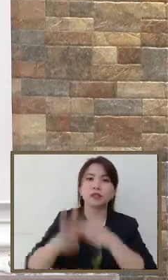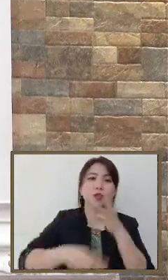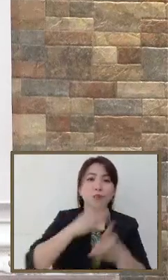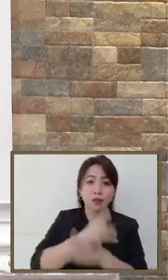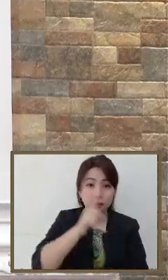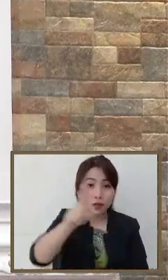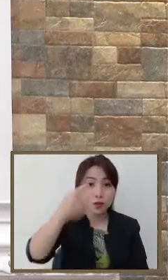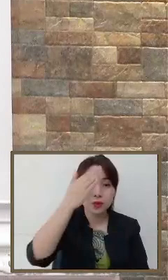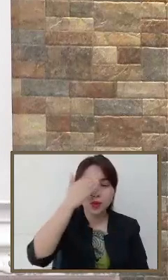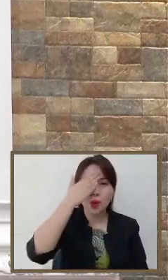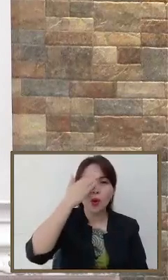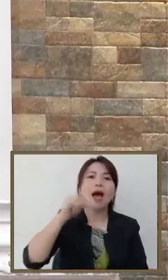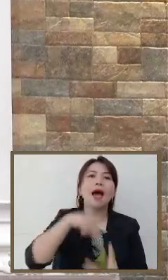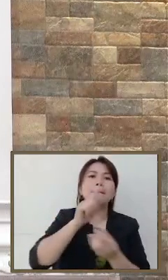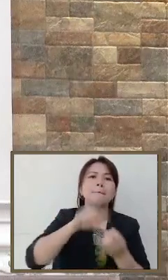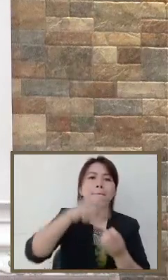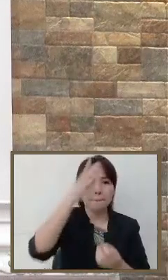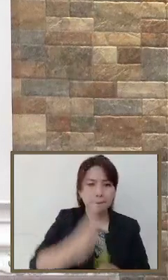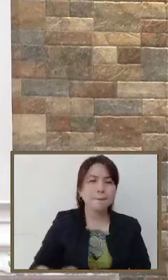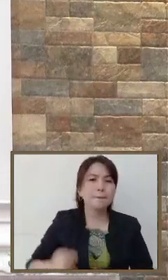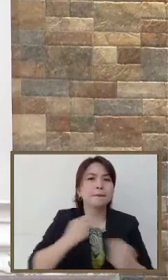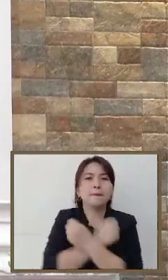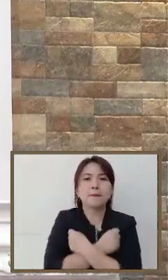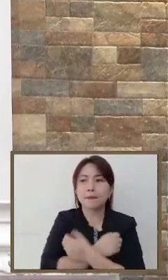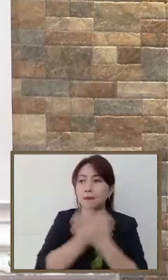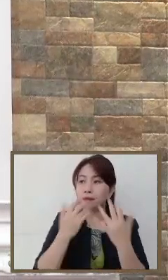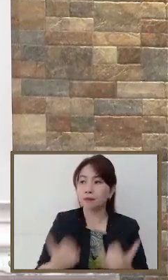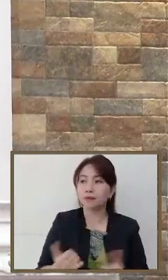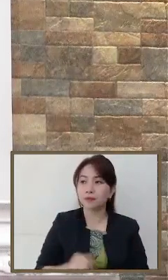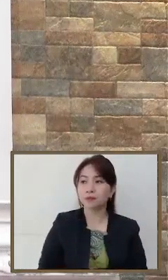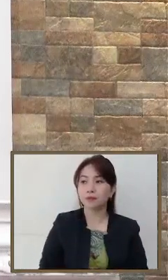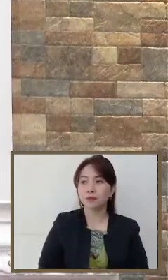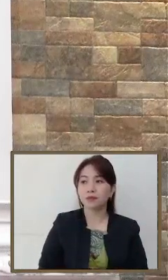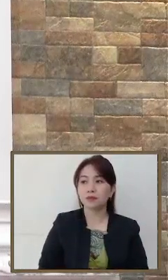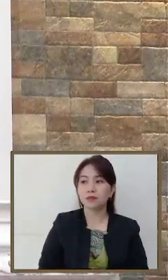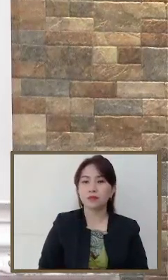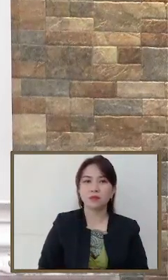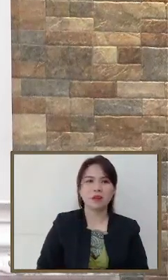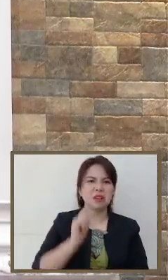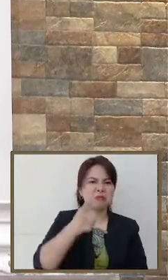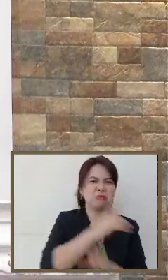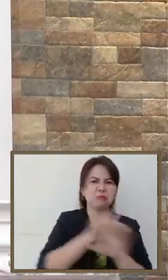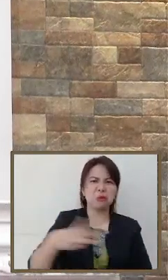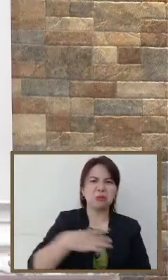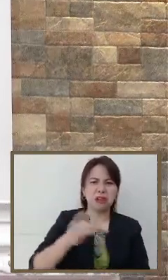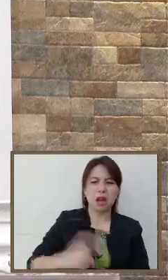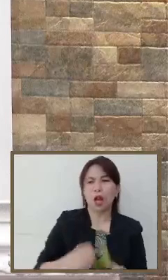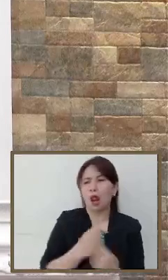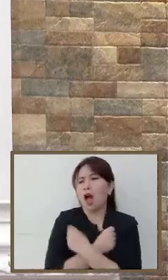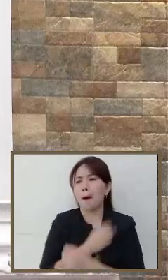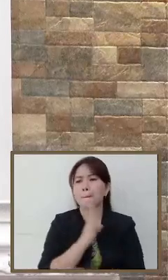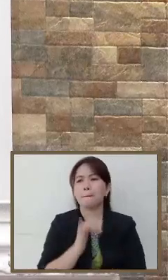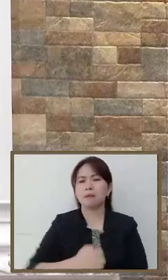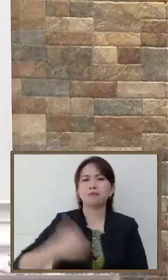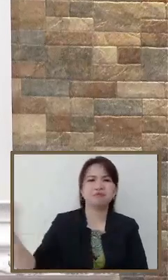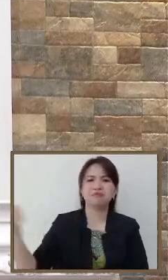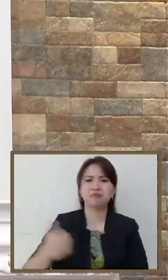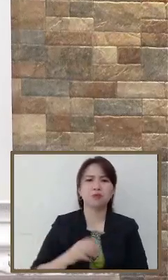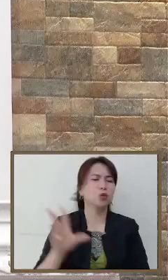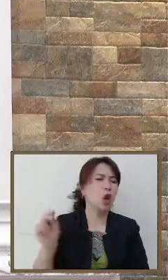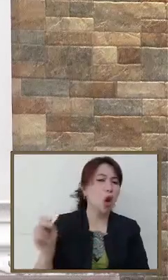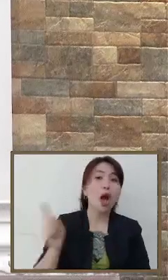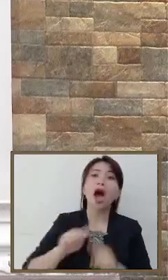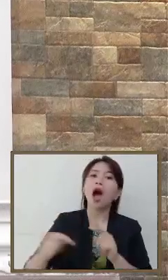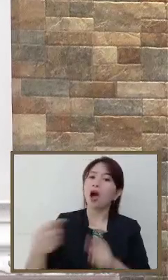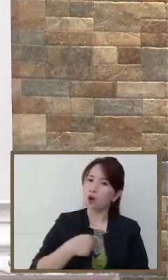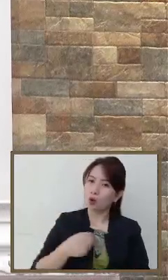pagmamahal pa lang ng Diyos Sabi ko hindi ko muna kailangan ng pagmamahal ng kung sino-sino man ngayong nakakilala na ako sa Diyos ang